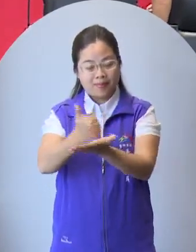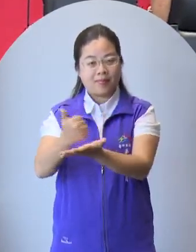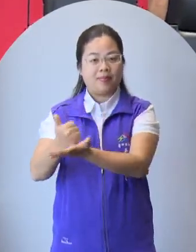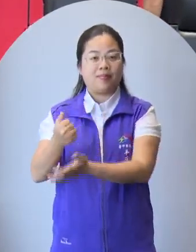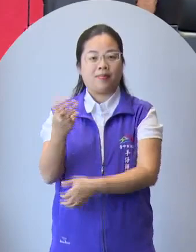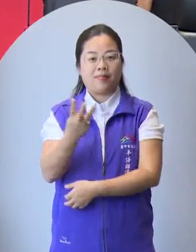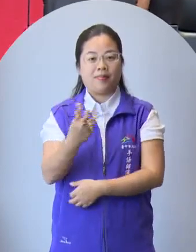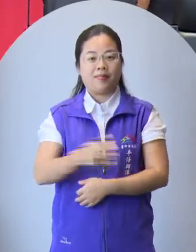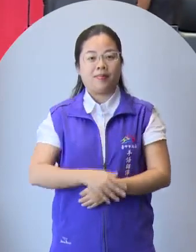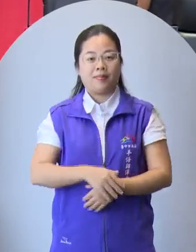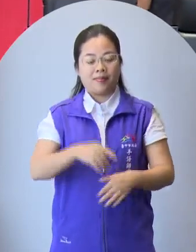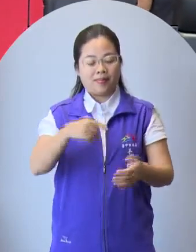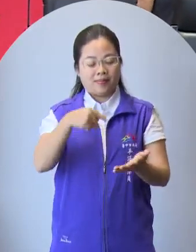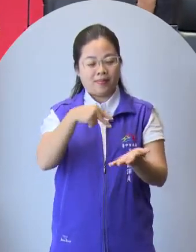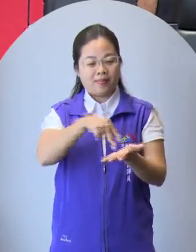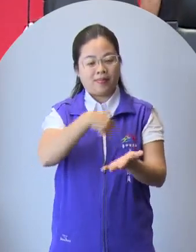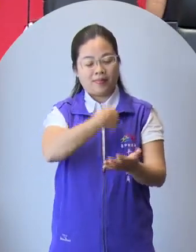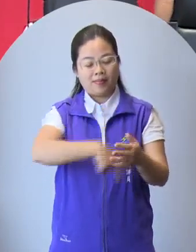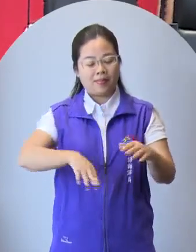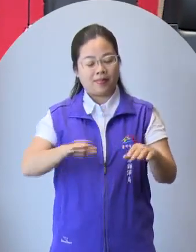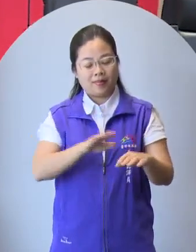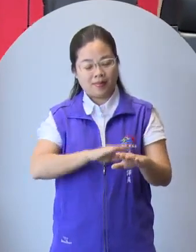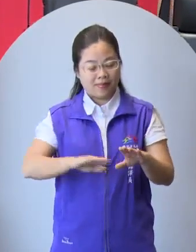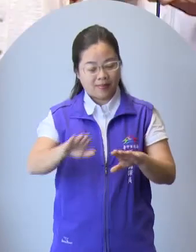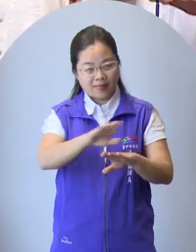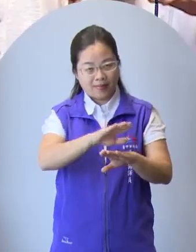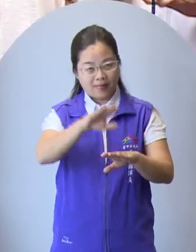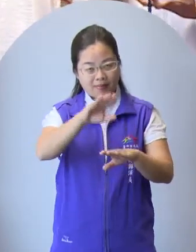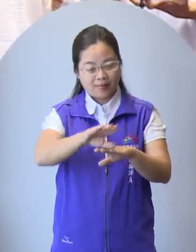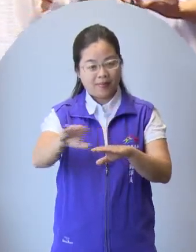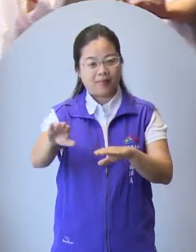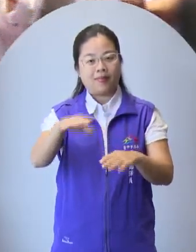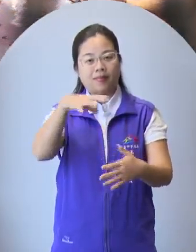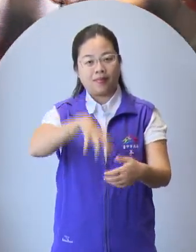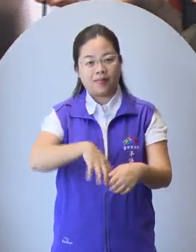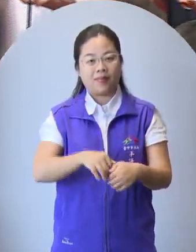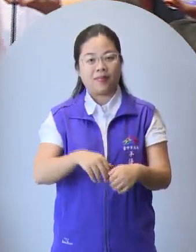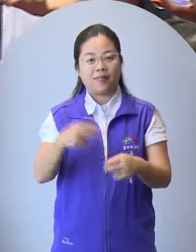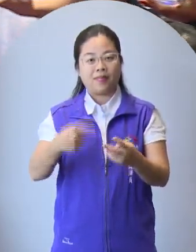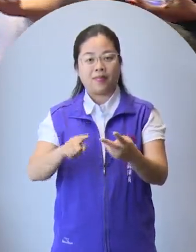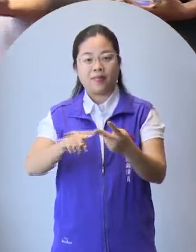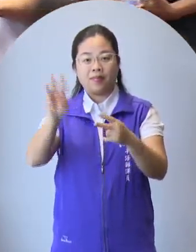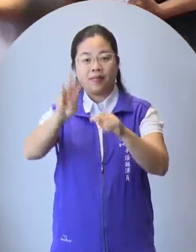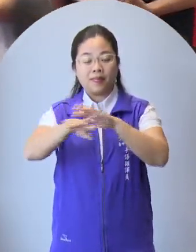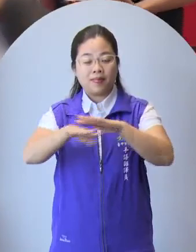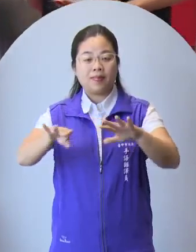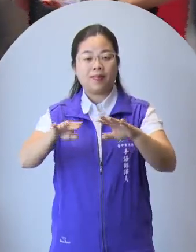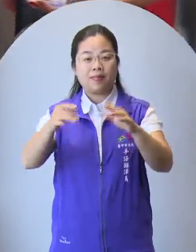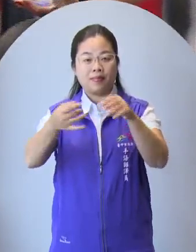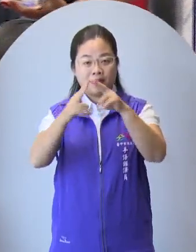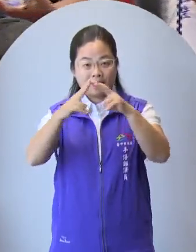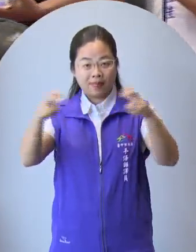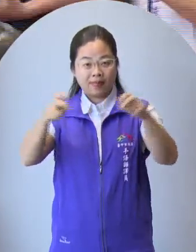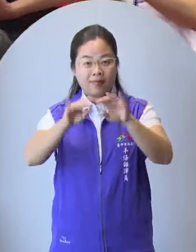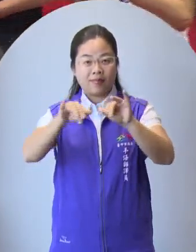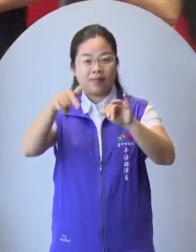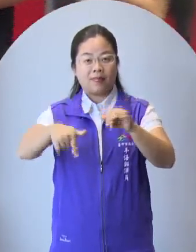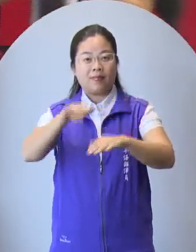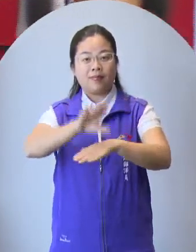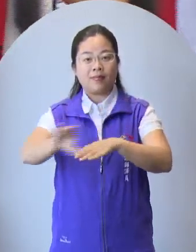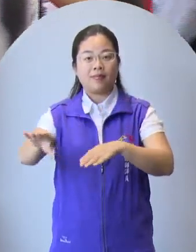立体停车场金质奖、水安宫地下停车场及大敦国中地下停车场优质